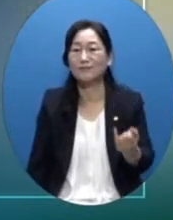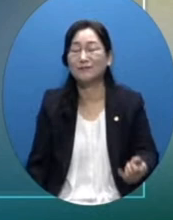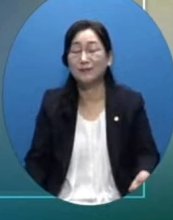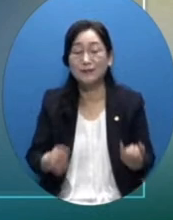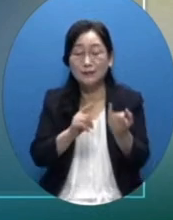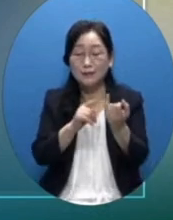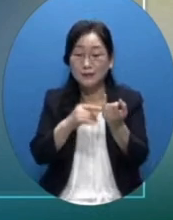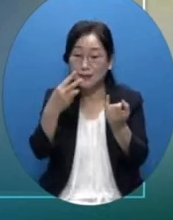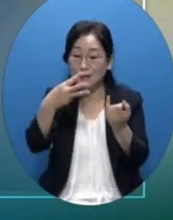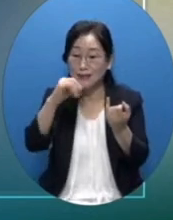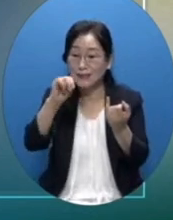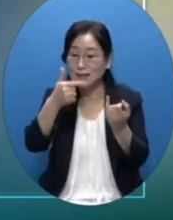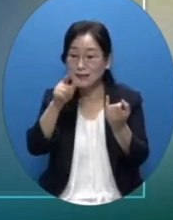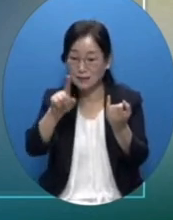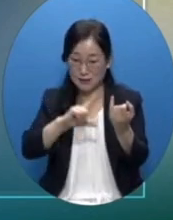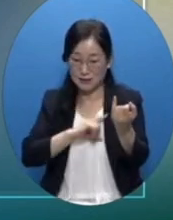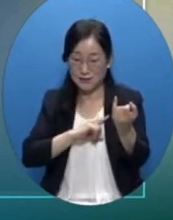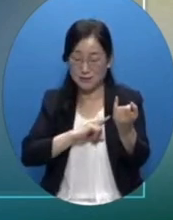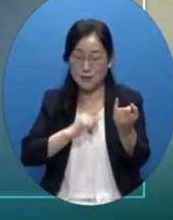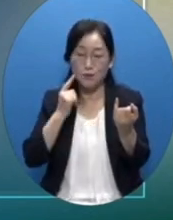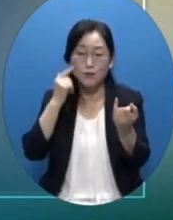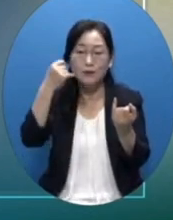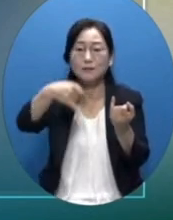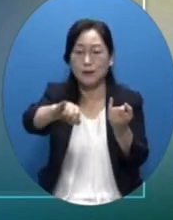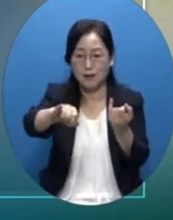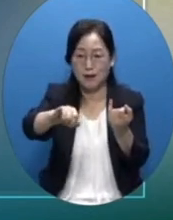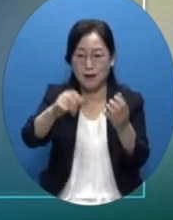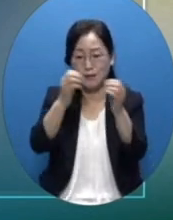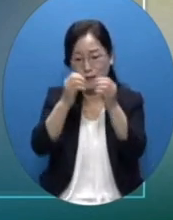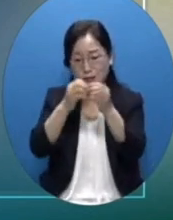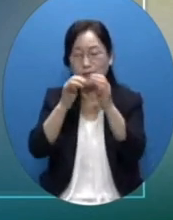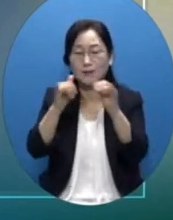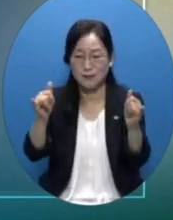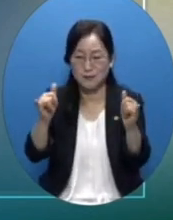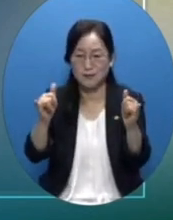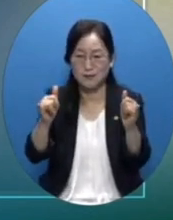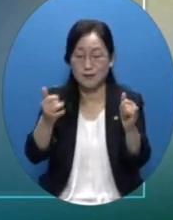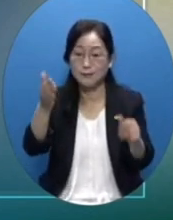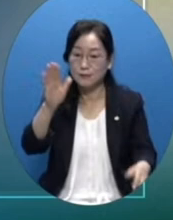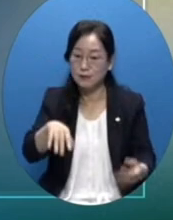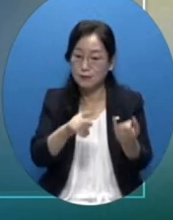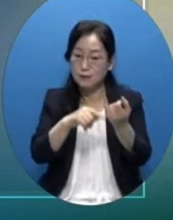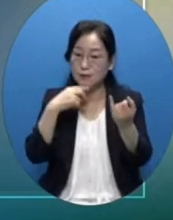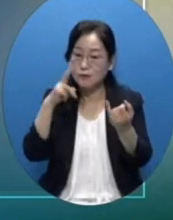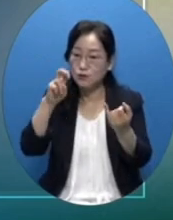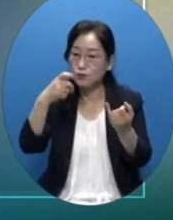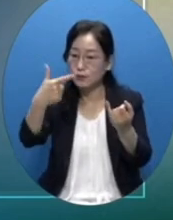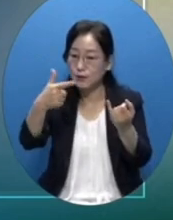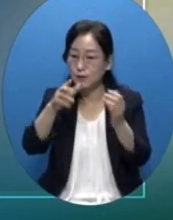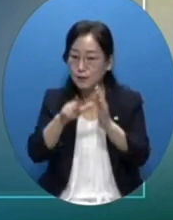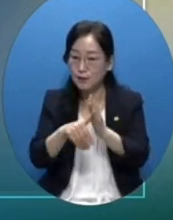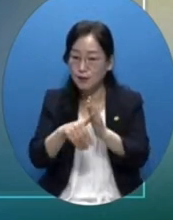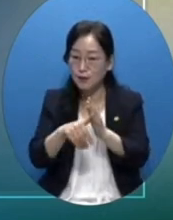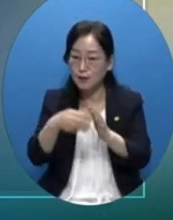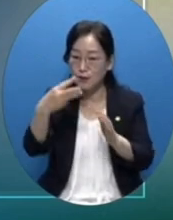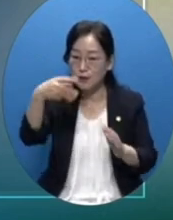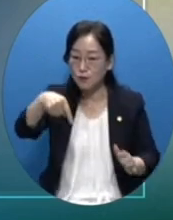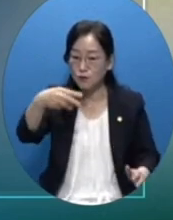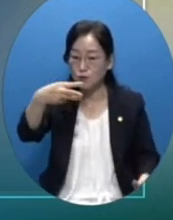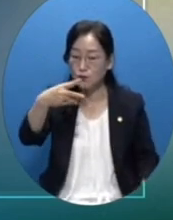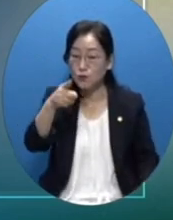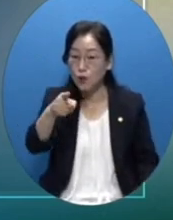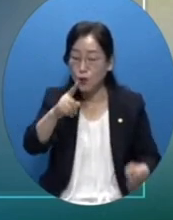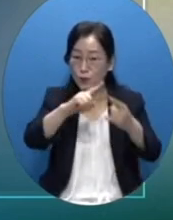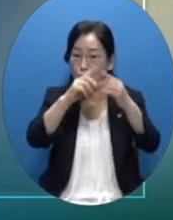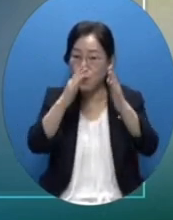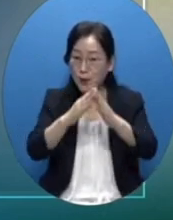목사님 딸입니다 시인 입니다 근데 26살 때 루트 게 못 했던 아버지